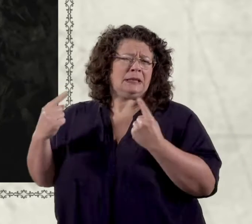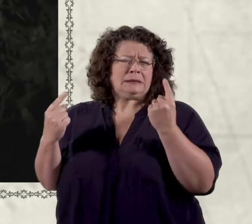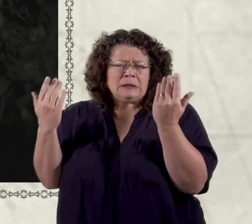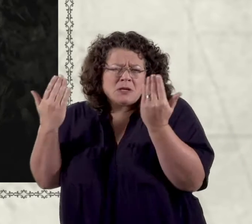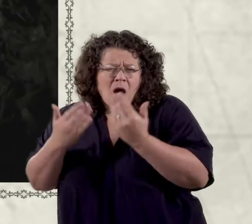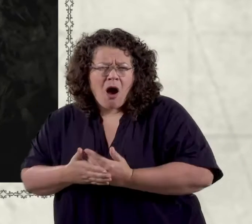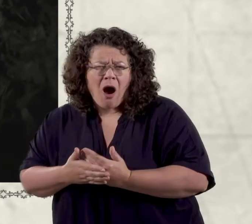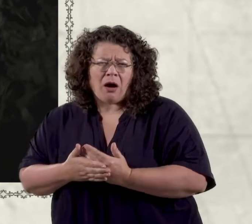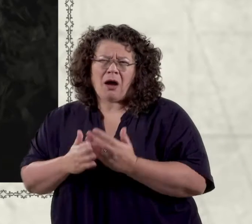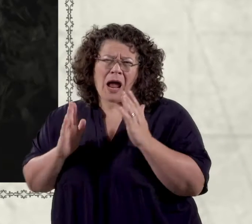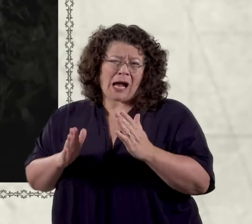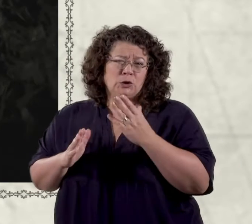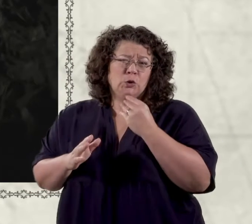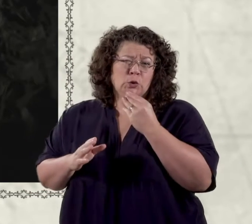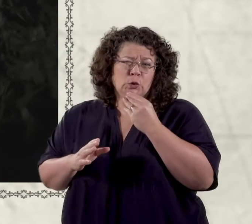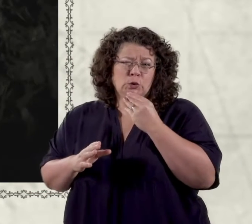hwn.